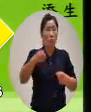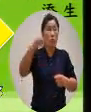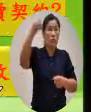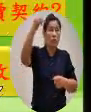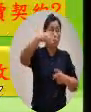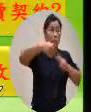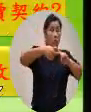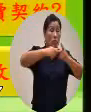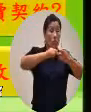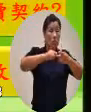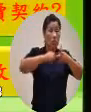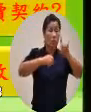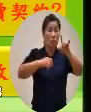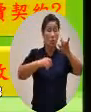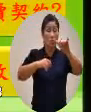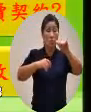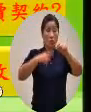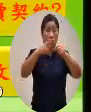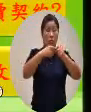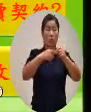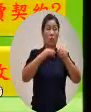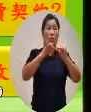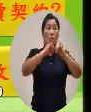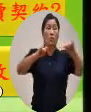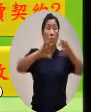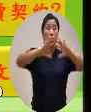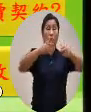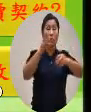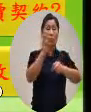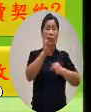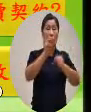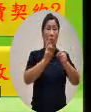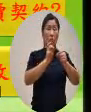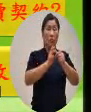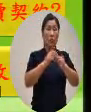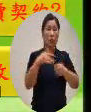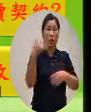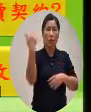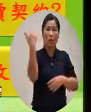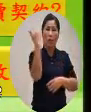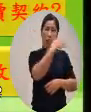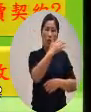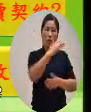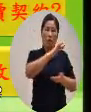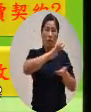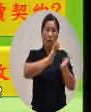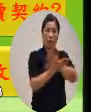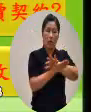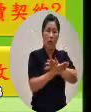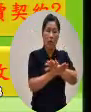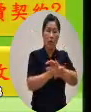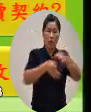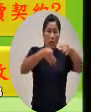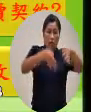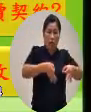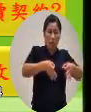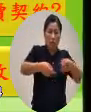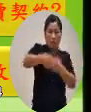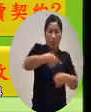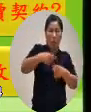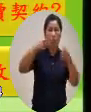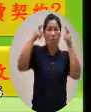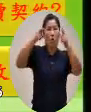十六年也就是民國三十年的時候這個土地突然被登記移轉給高雄市政府